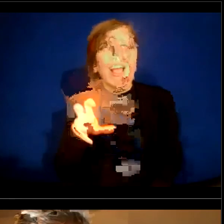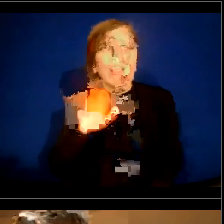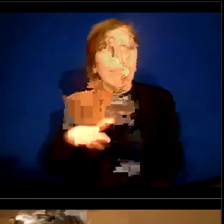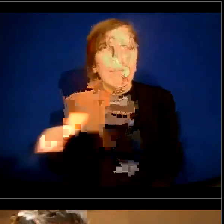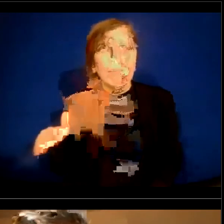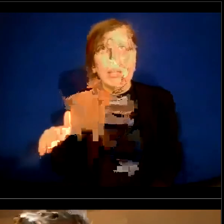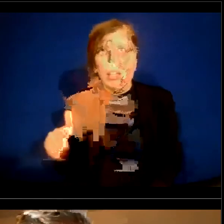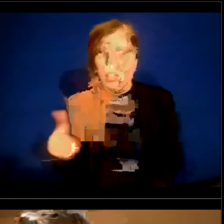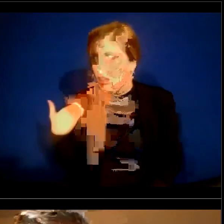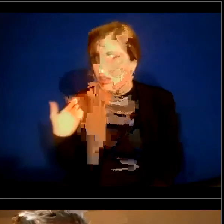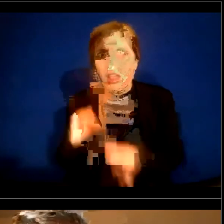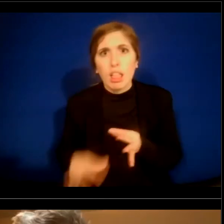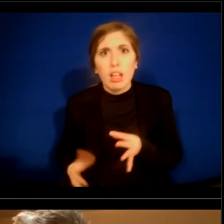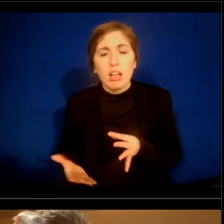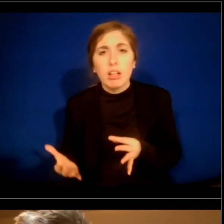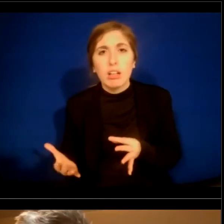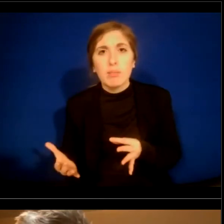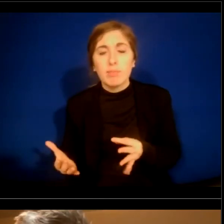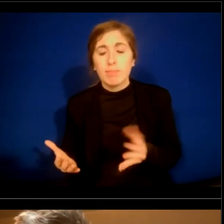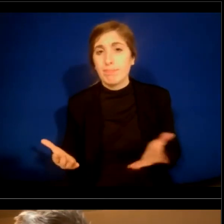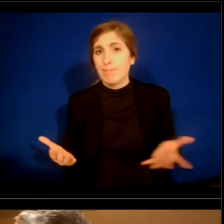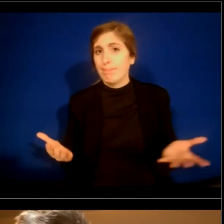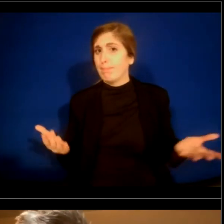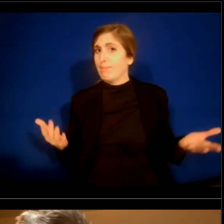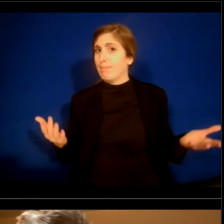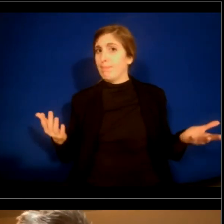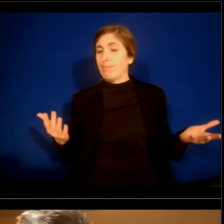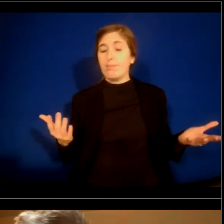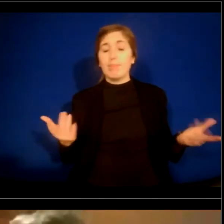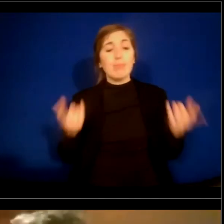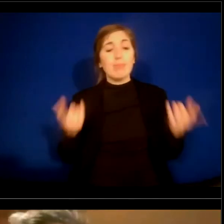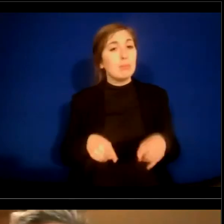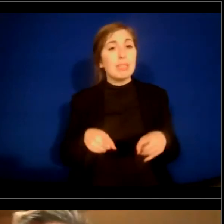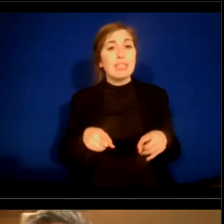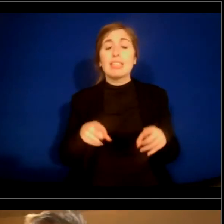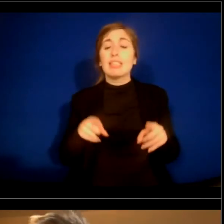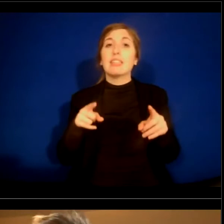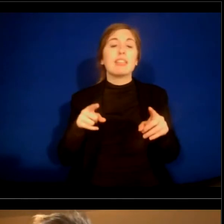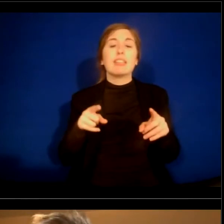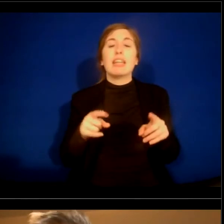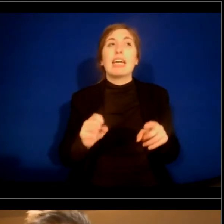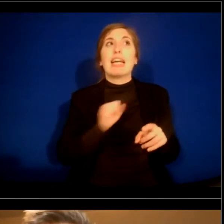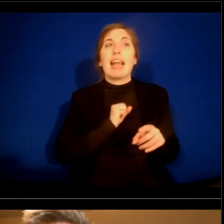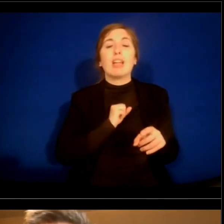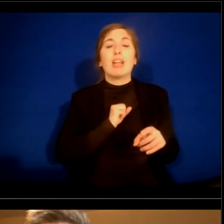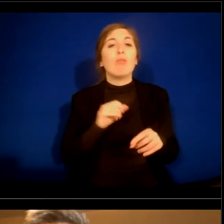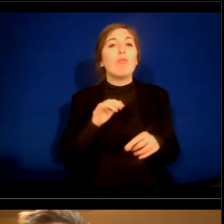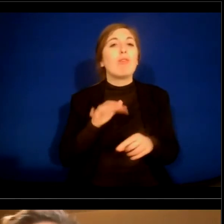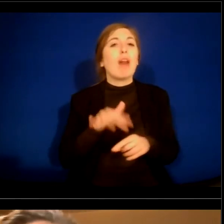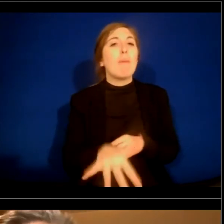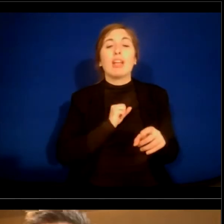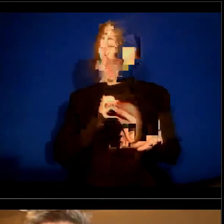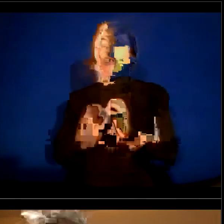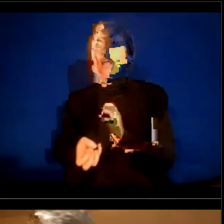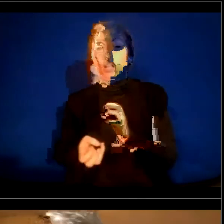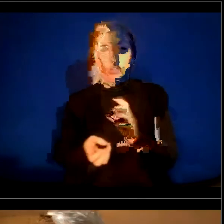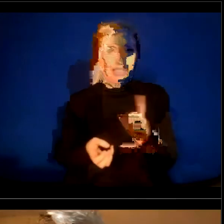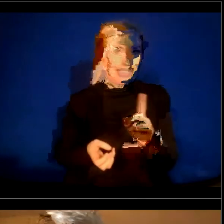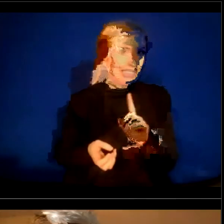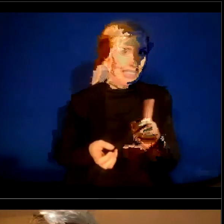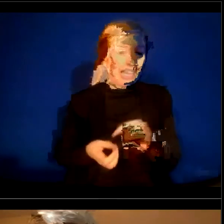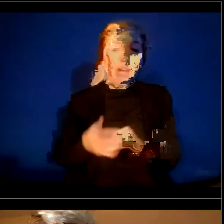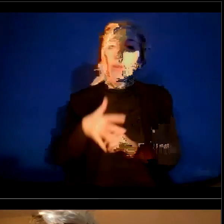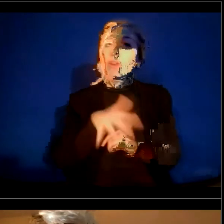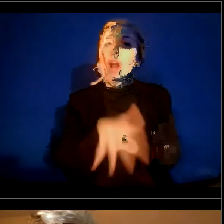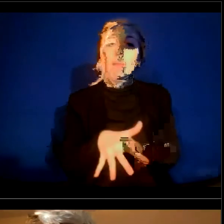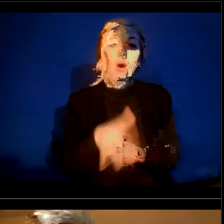difficilmente ritorneranno nel loro paese, questa è un po' la mia, con fondi propri, perché fondi pubblici, una persona che è